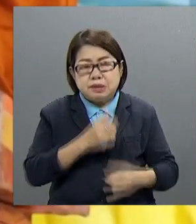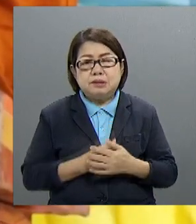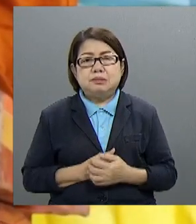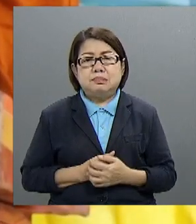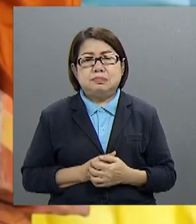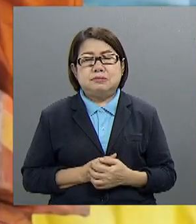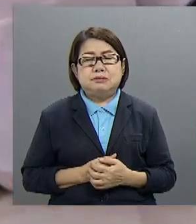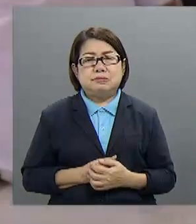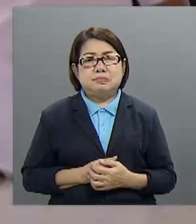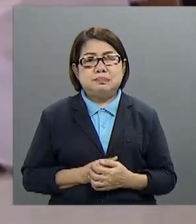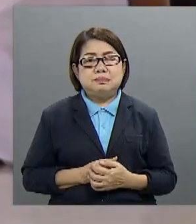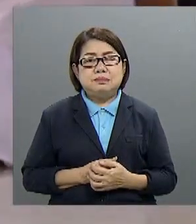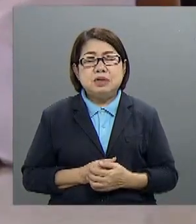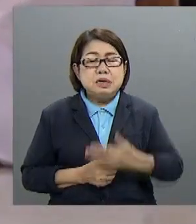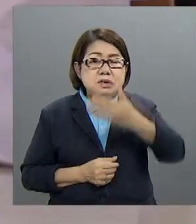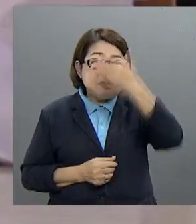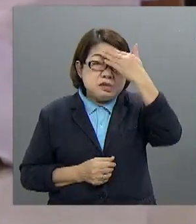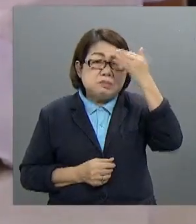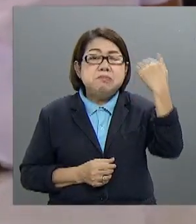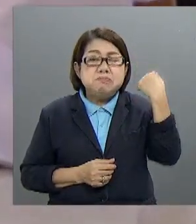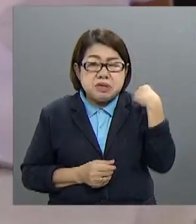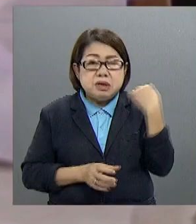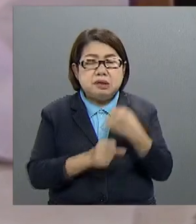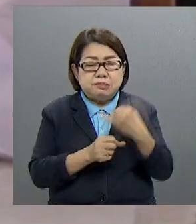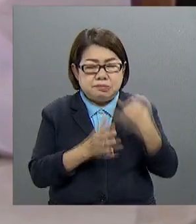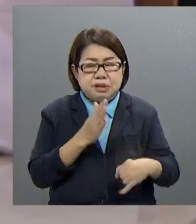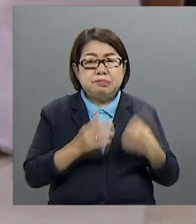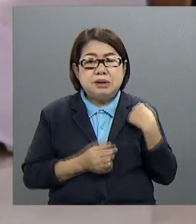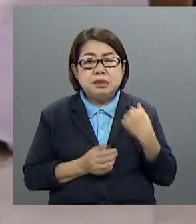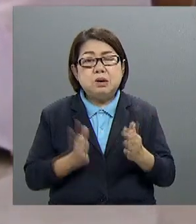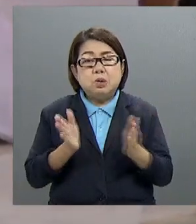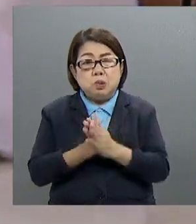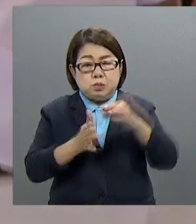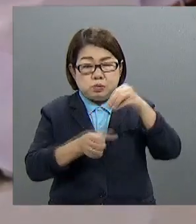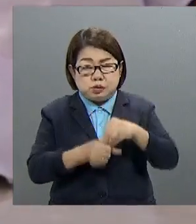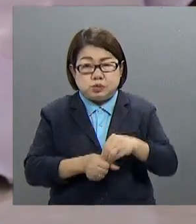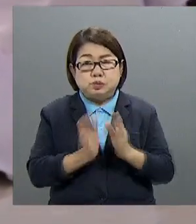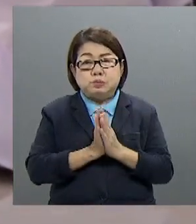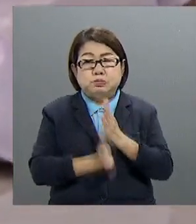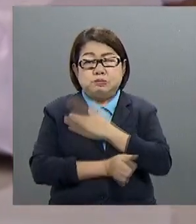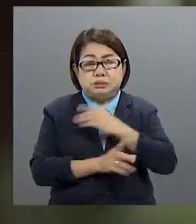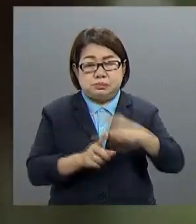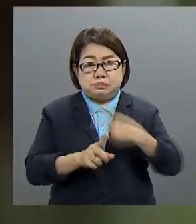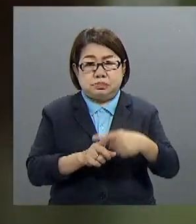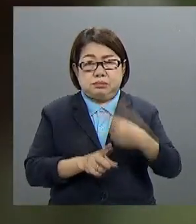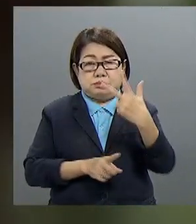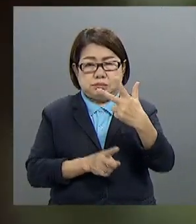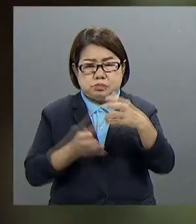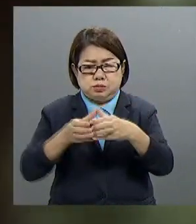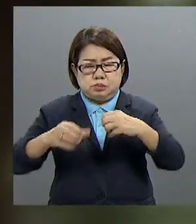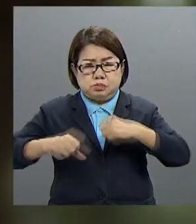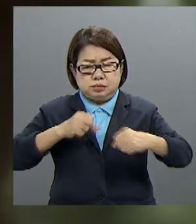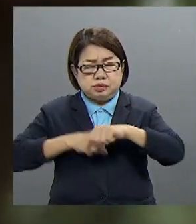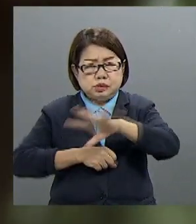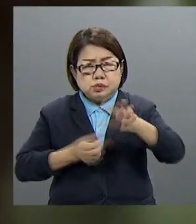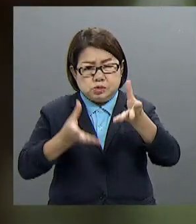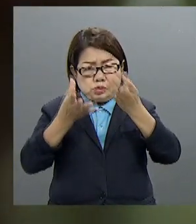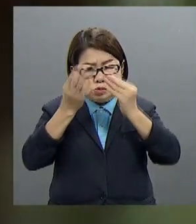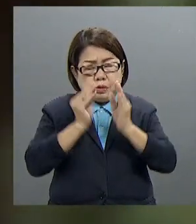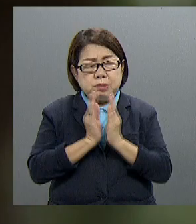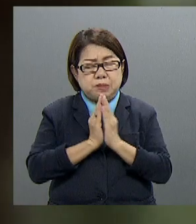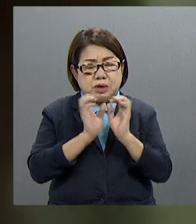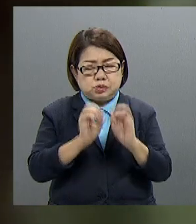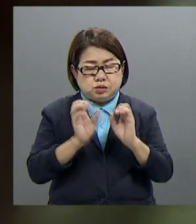พังเผลอสติไป ตลอดระยะเวลา3เดือนเยาวชนจะได้เรียนรู้หลักธรรมใน4แนวทางประกอบด้ว